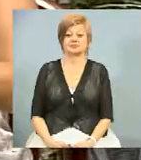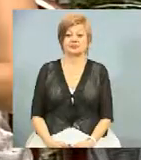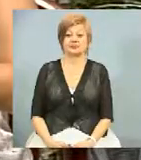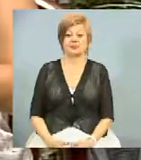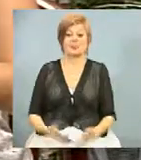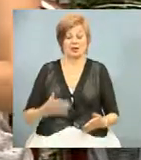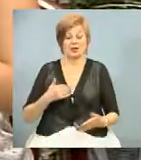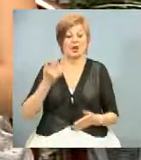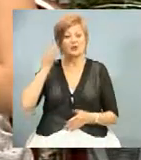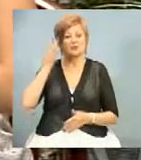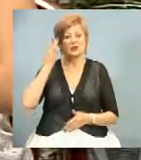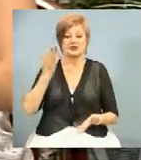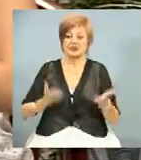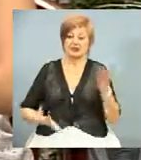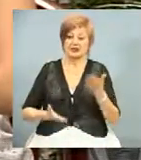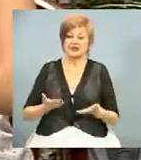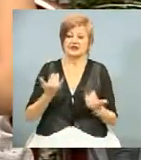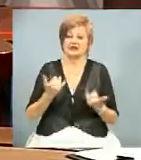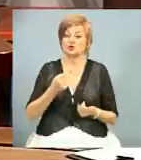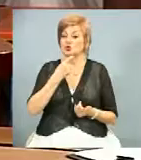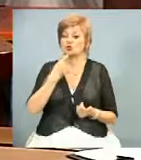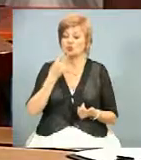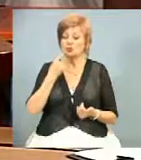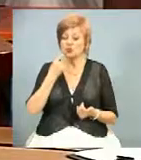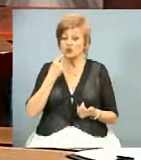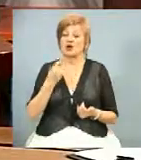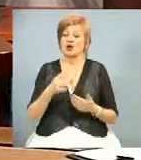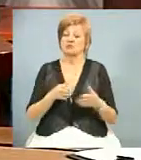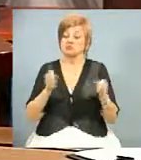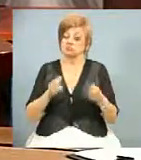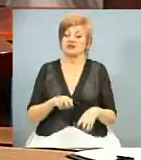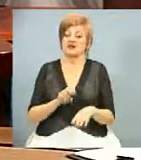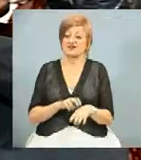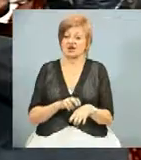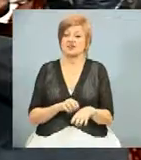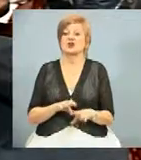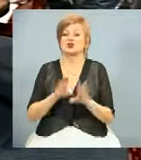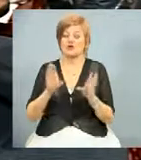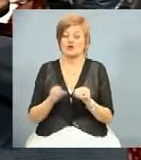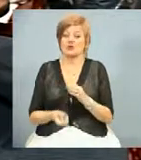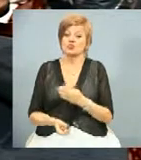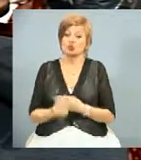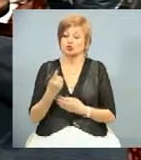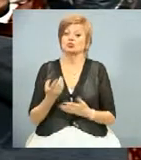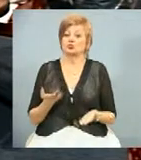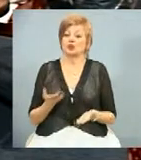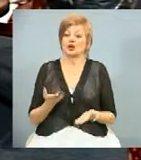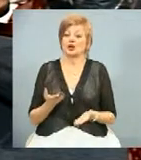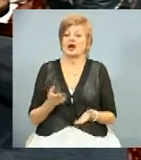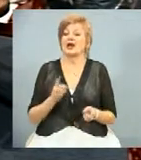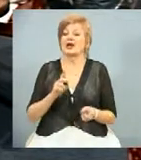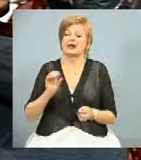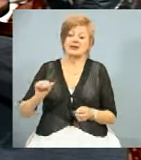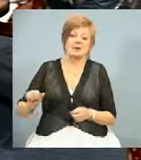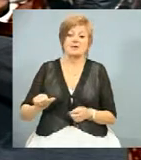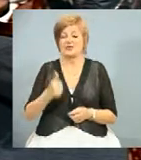Я от замислилася, якщо сьогодні стільки професійних лікарів є, то чи звідки взагалі ця професія виникла? Чи відомо тобі, якими ж були